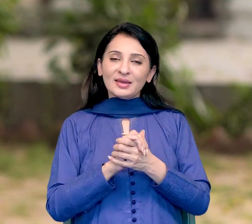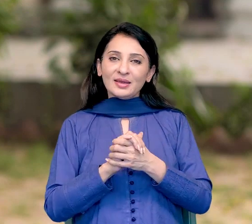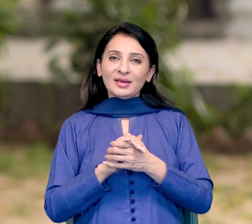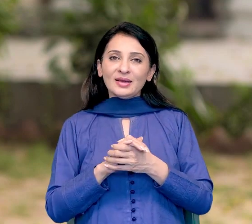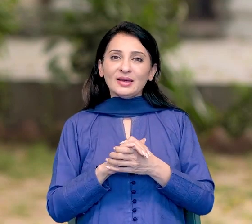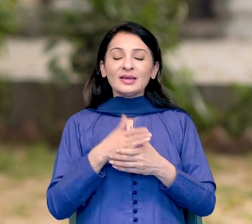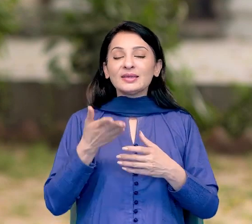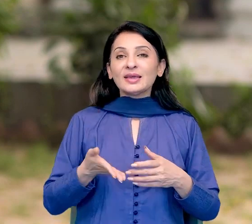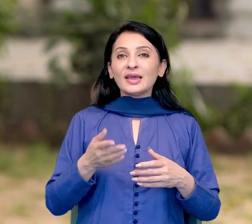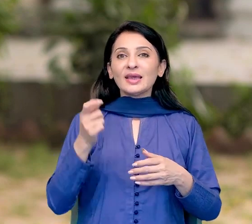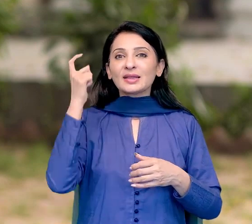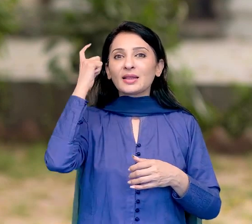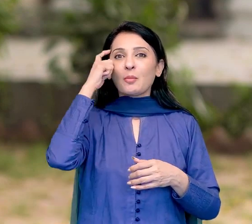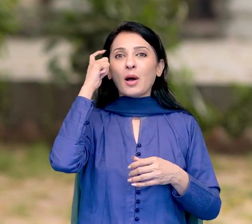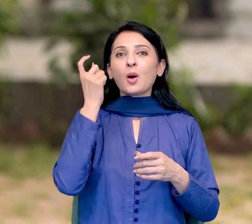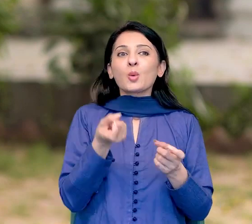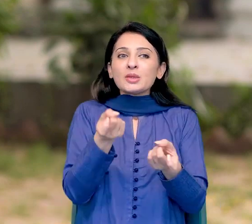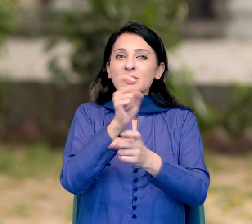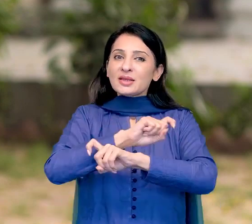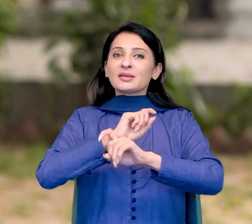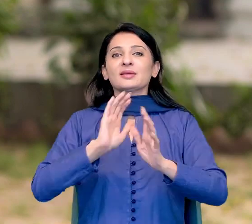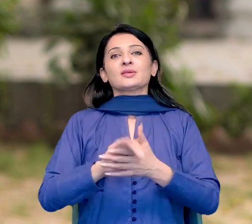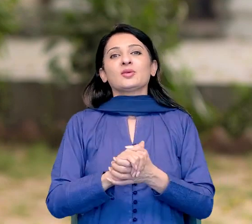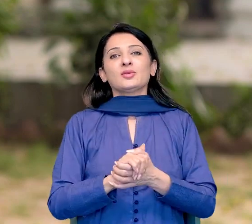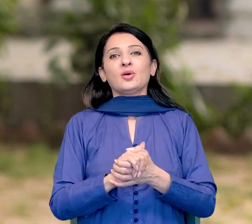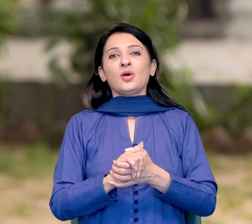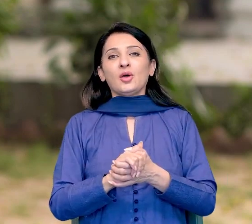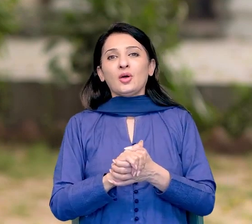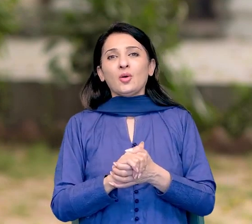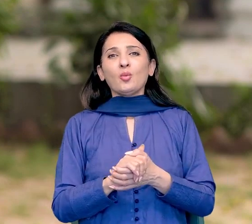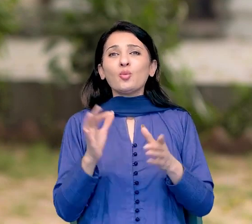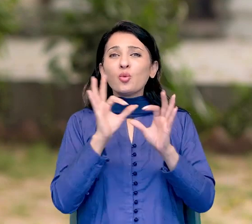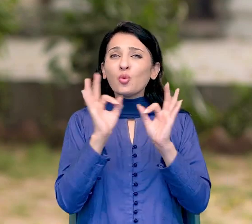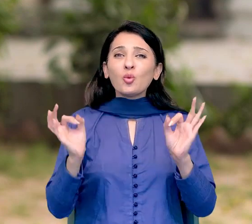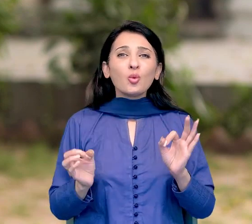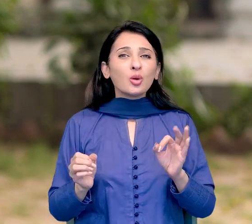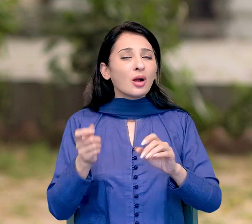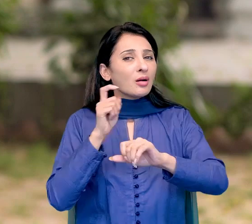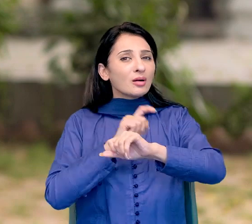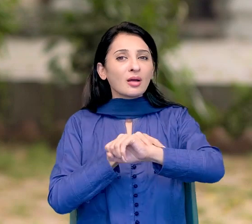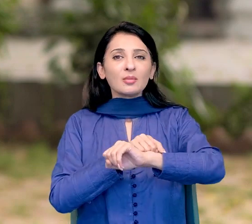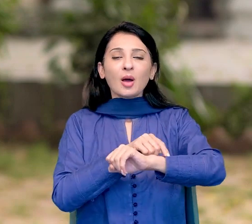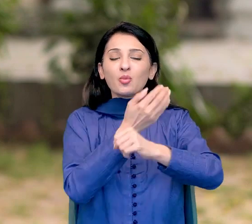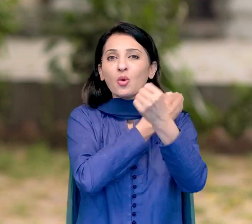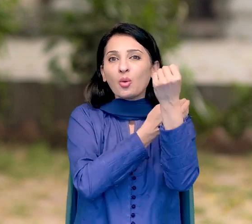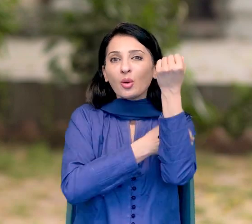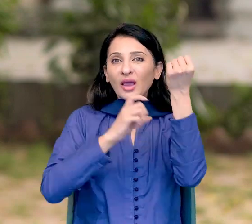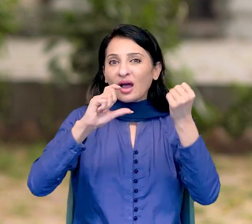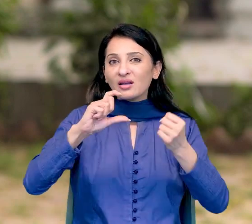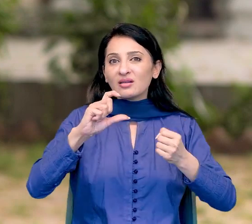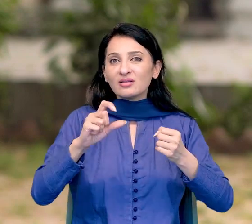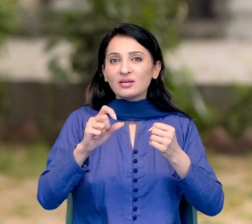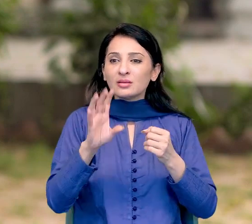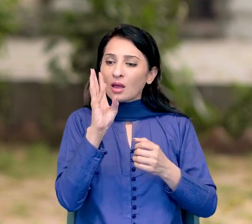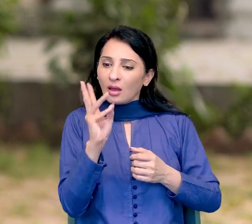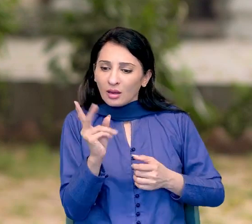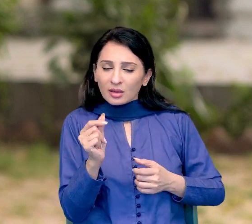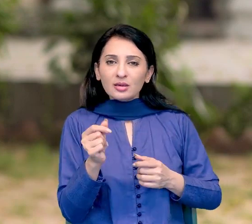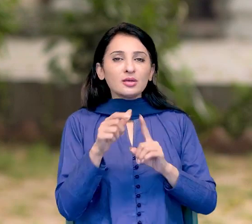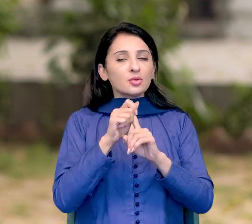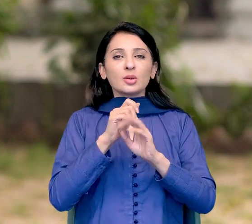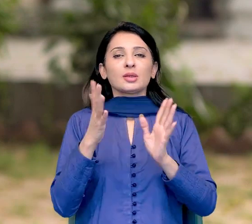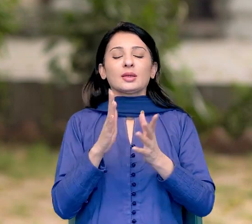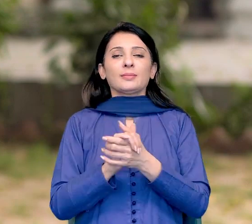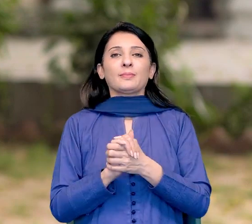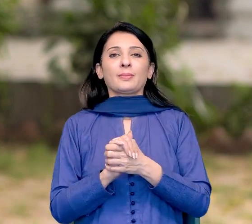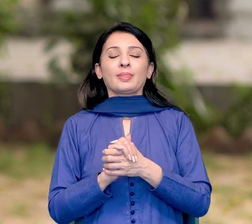involve food. So that's a mind shift. It's not a matter of counting calories all the time. It is a matter of thinking کہ آپ جب